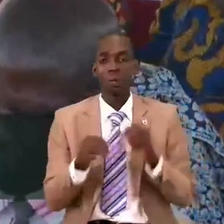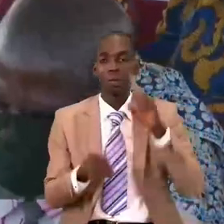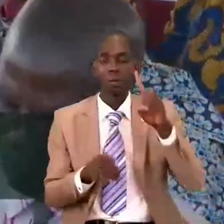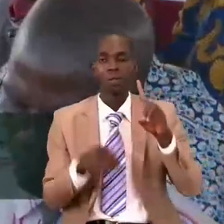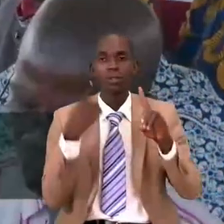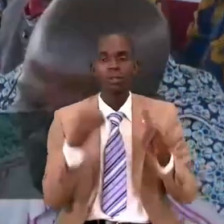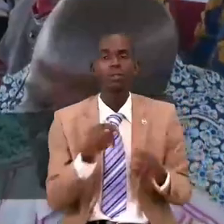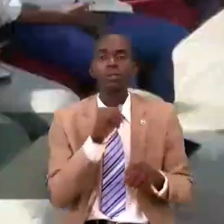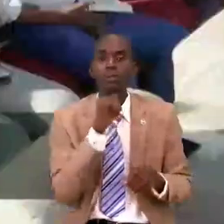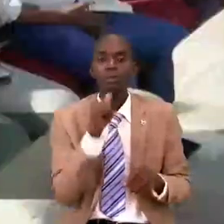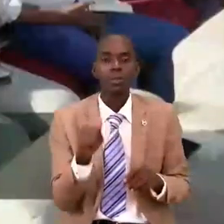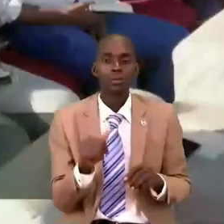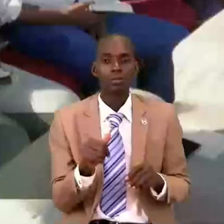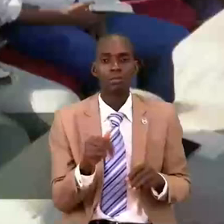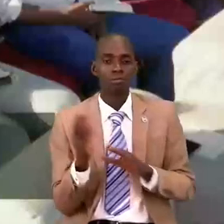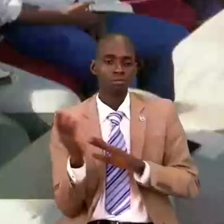libère la vie.